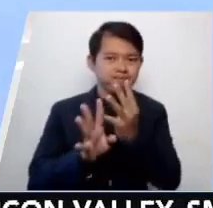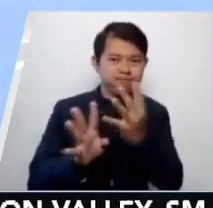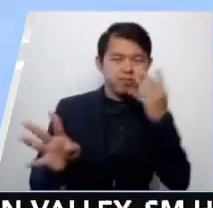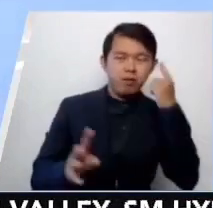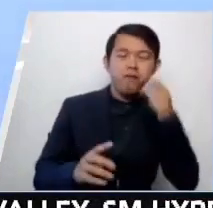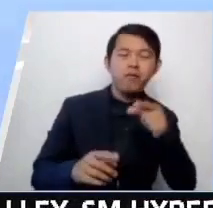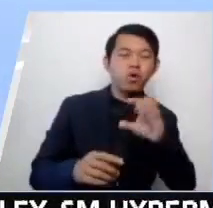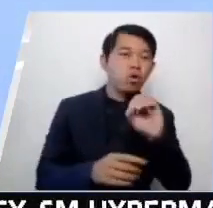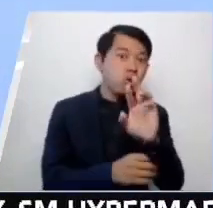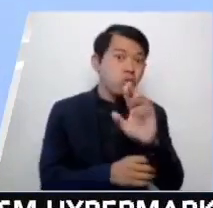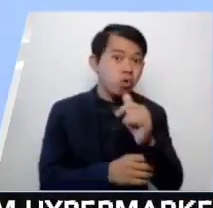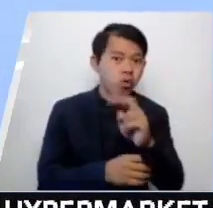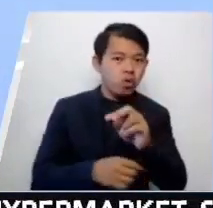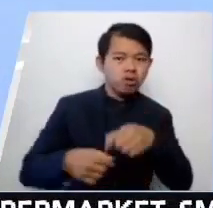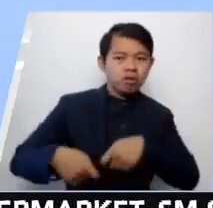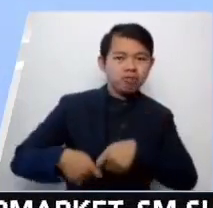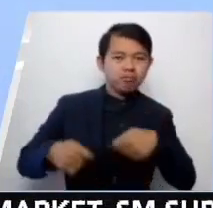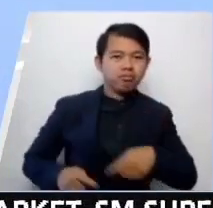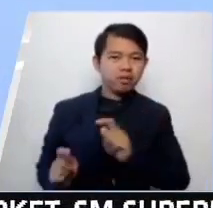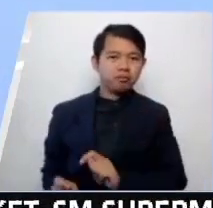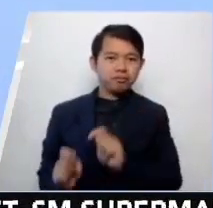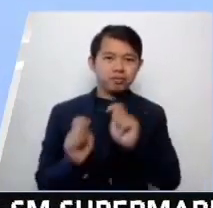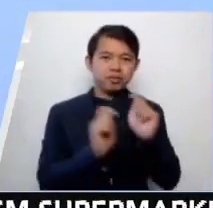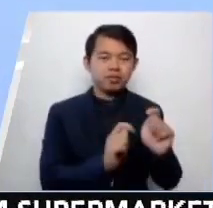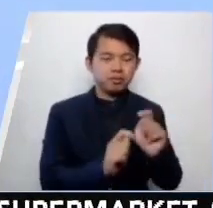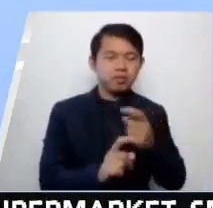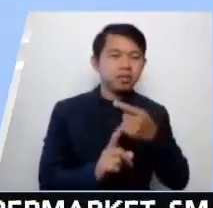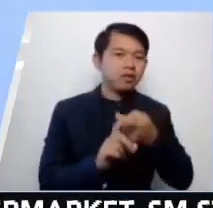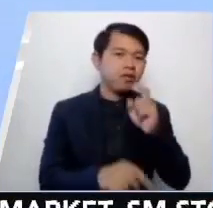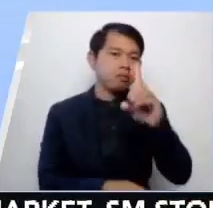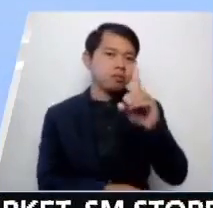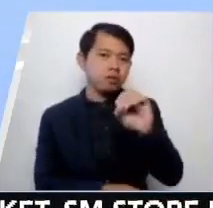ating Health Department balitang hatid ni Jamie